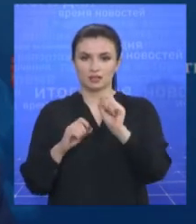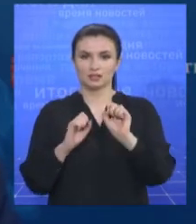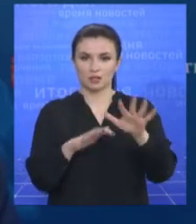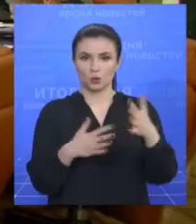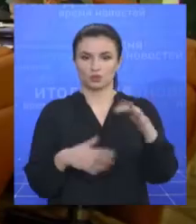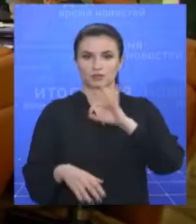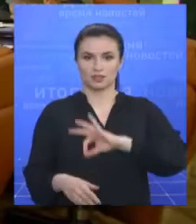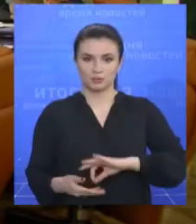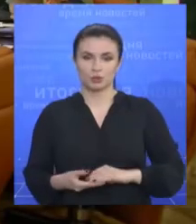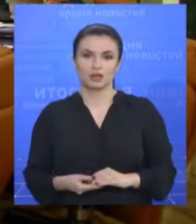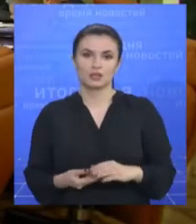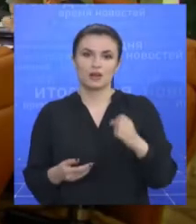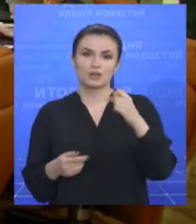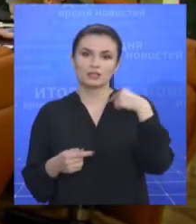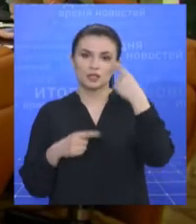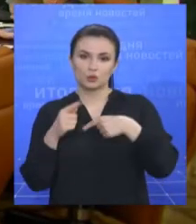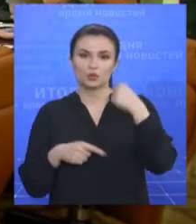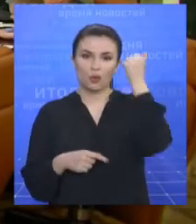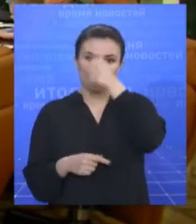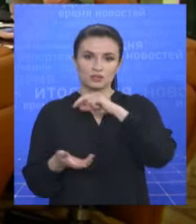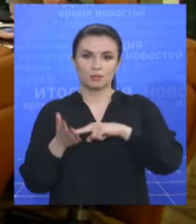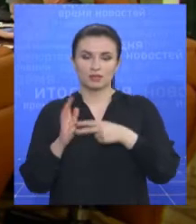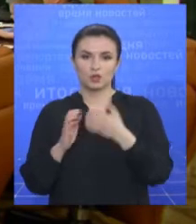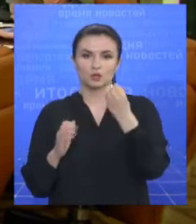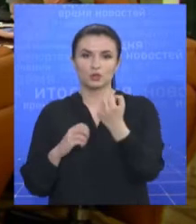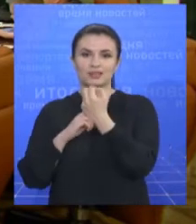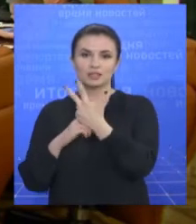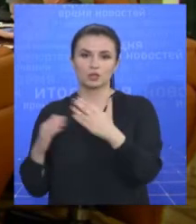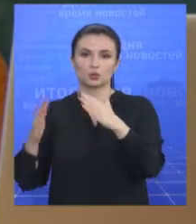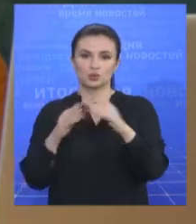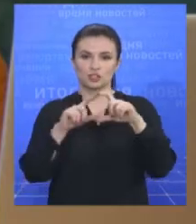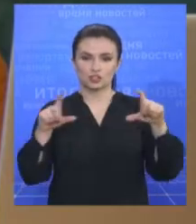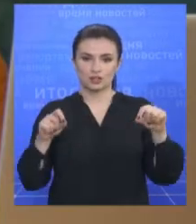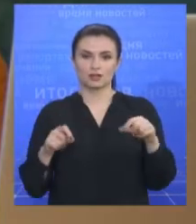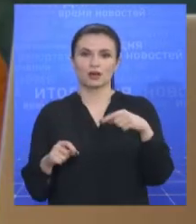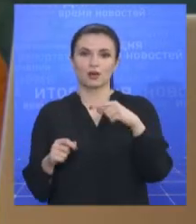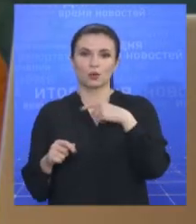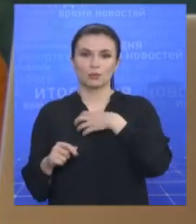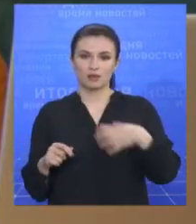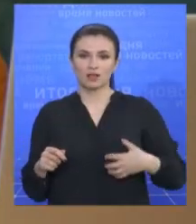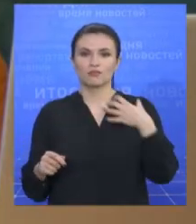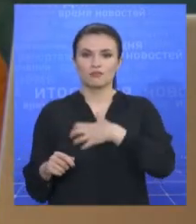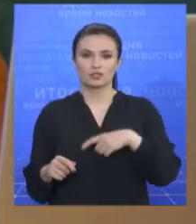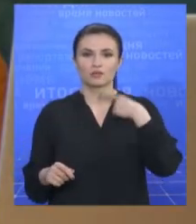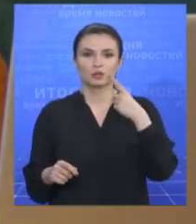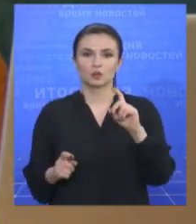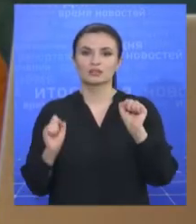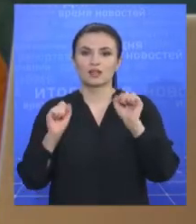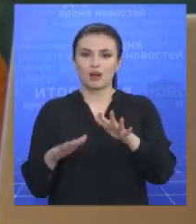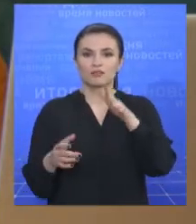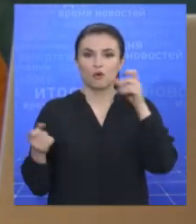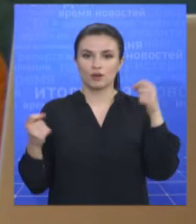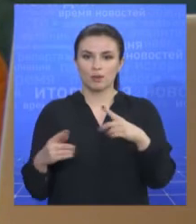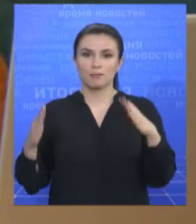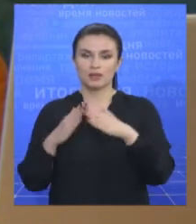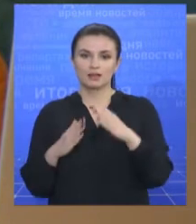в эксплуатацию. На следующий год запланировано строительство еще 13 учреждений. Губернатор подчеркивает, важно не только вовремя сдавать объекты, но и